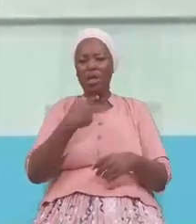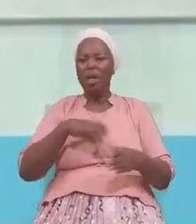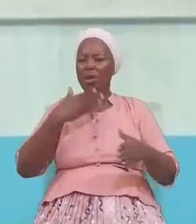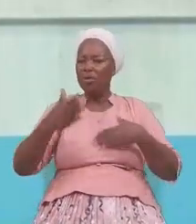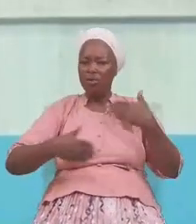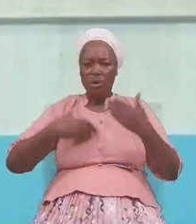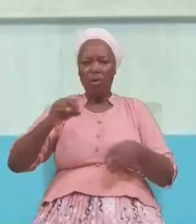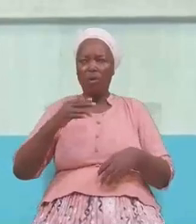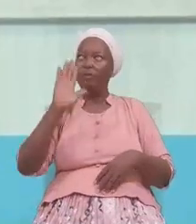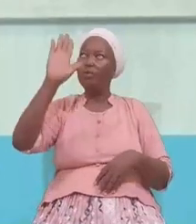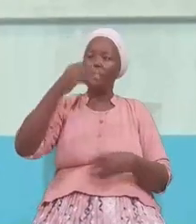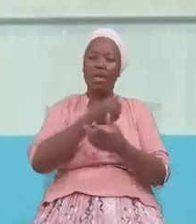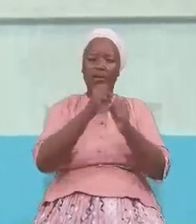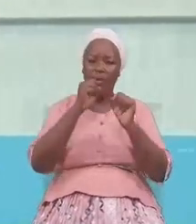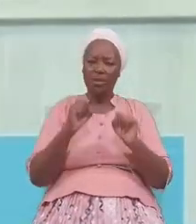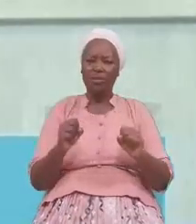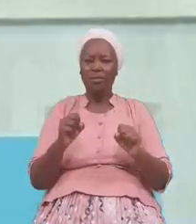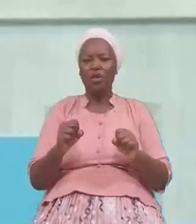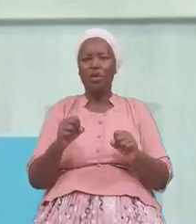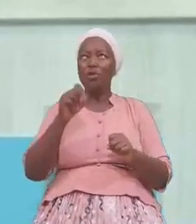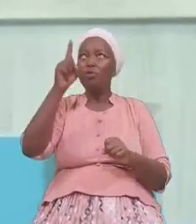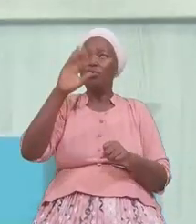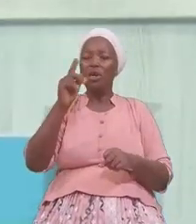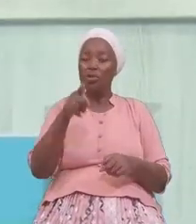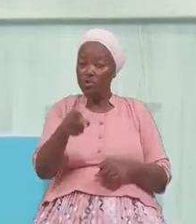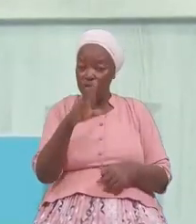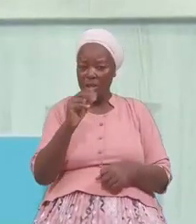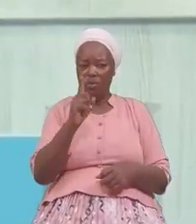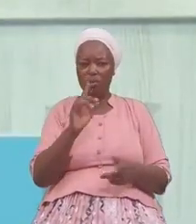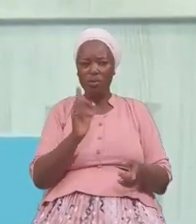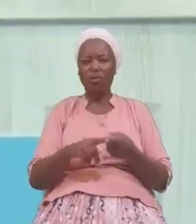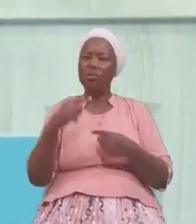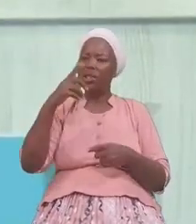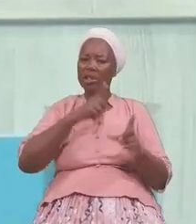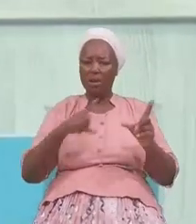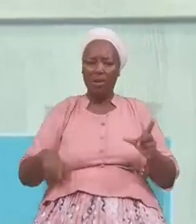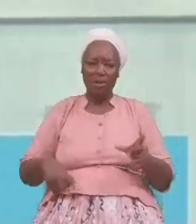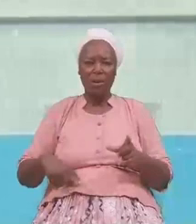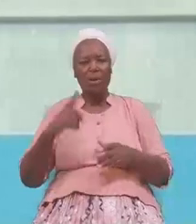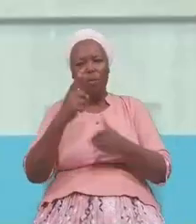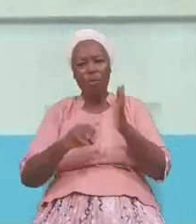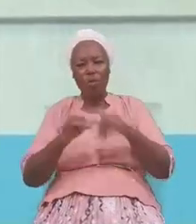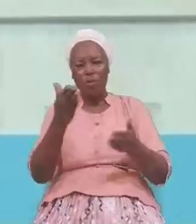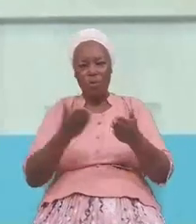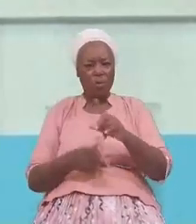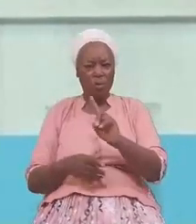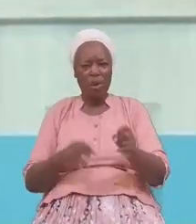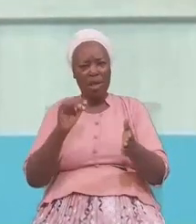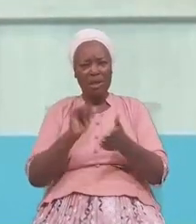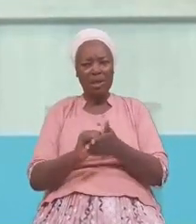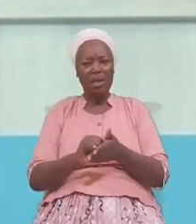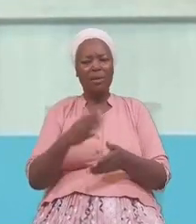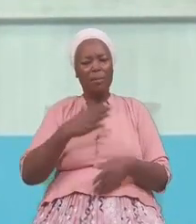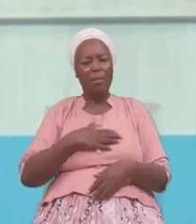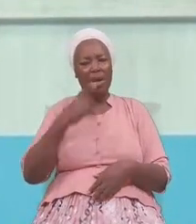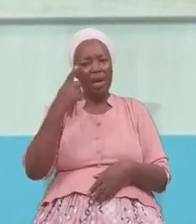salut. C'est toi qui dois le lui dire. Que veux-tu pour que mes yeux